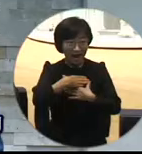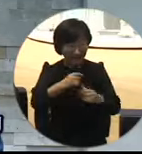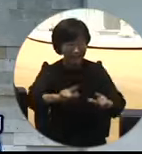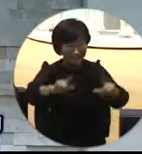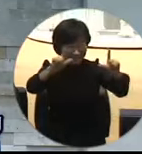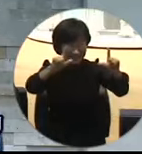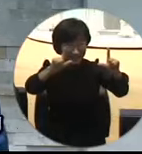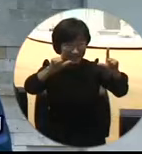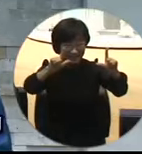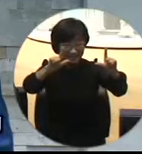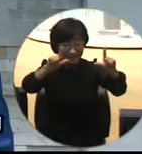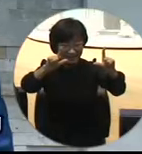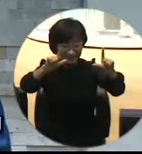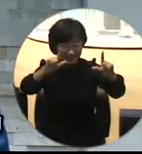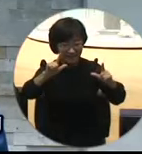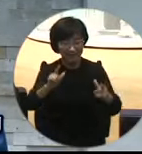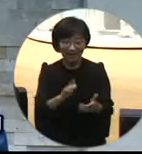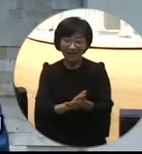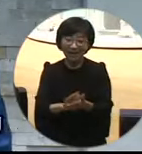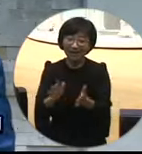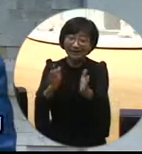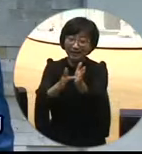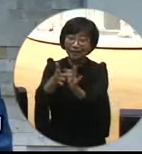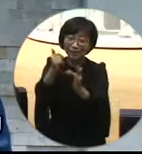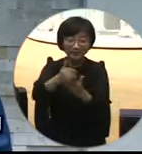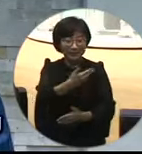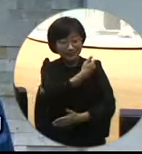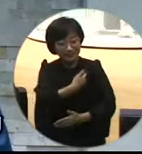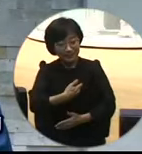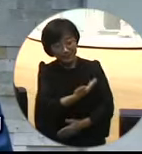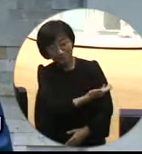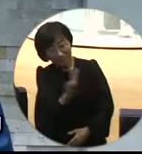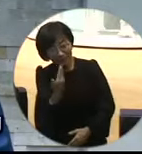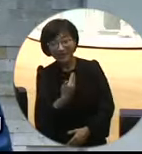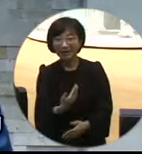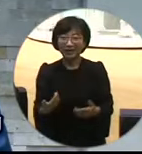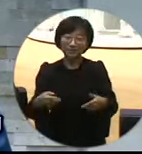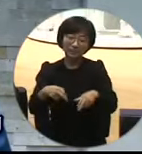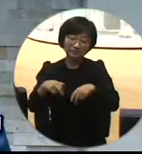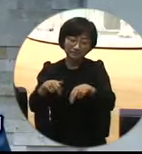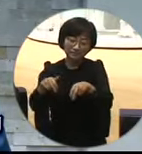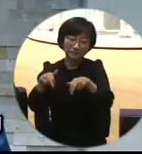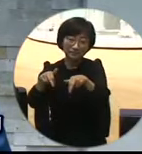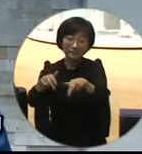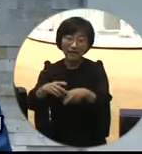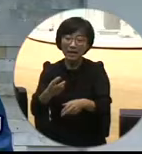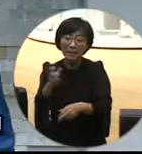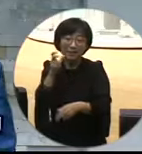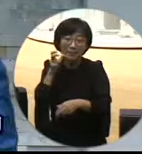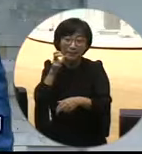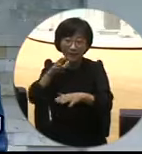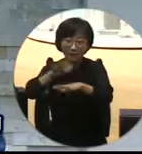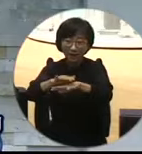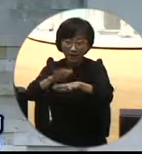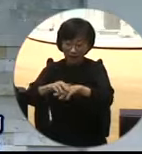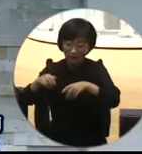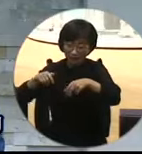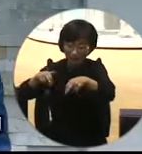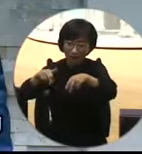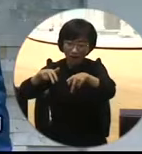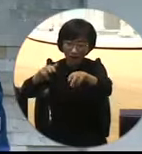안식일에 예수님께서 제자들을 데리고 밀밭 사이로 지나가시다가 제자들이